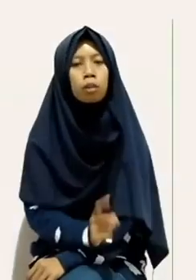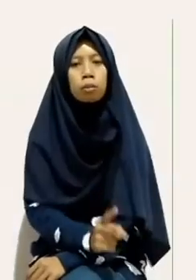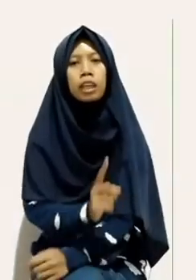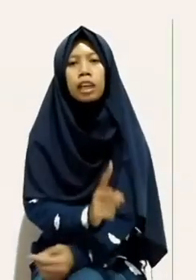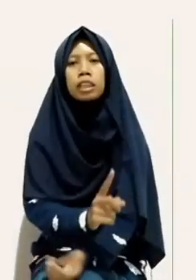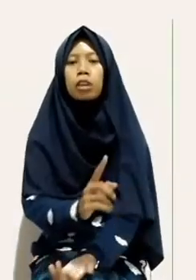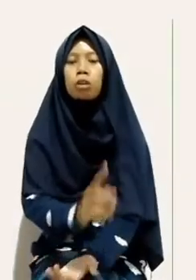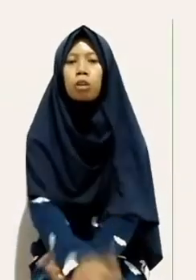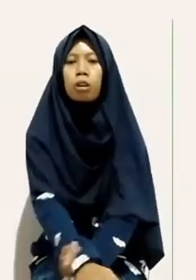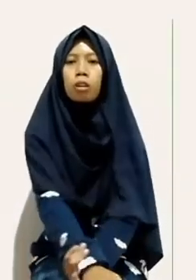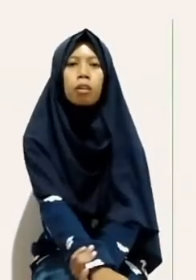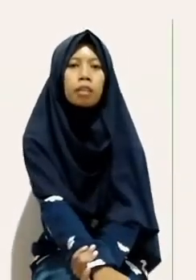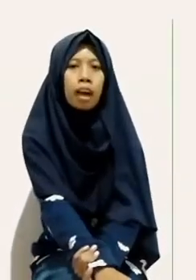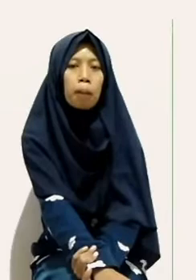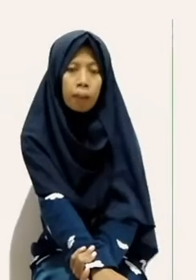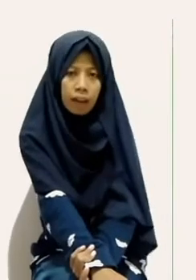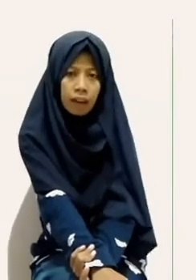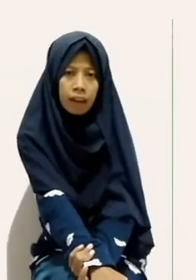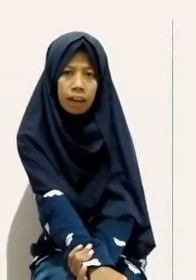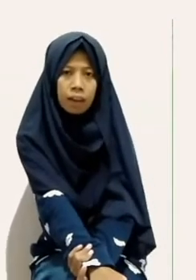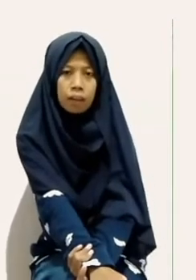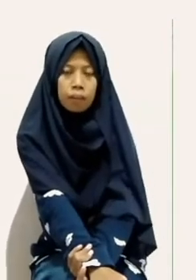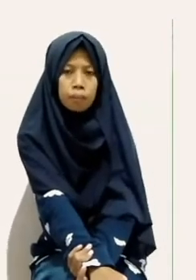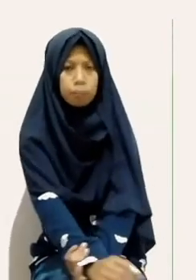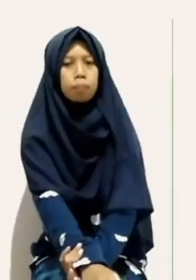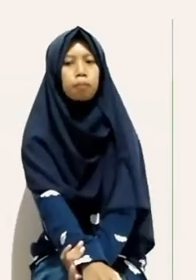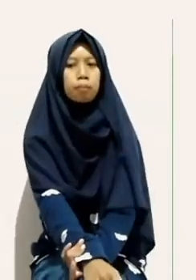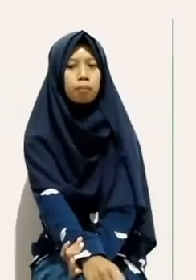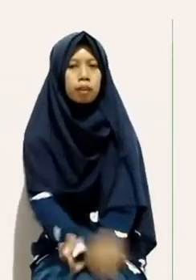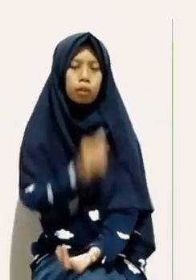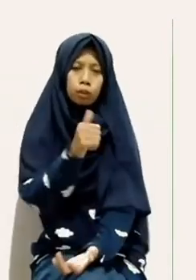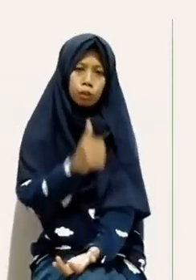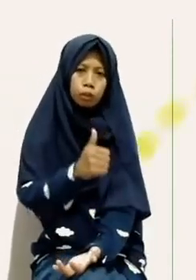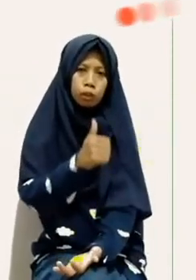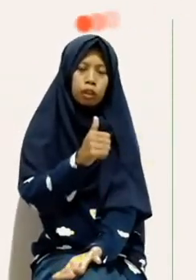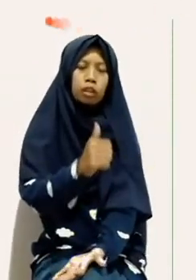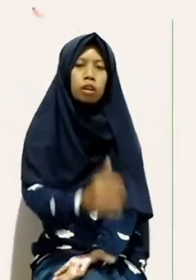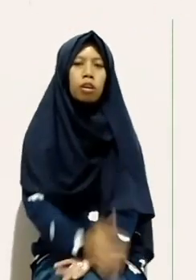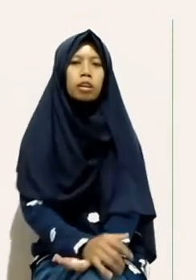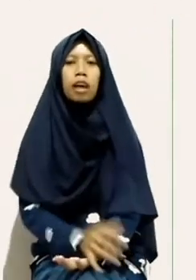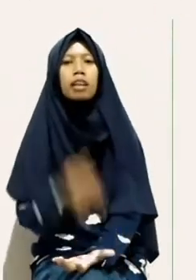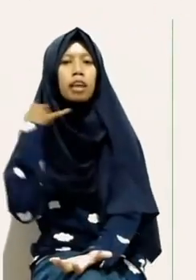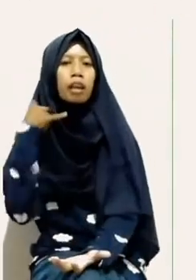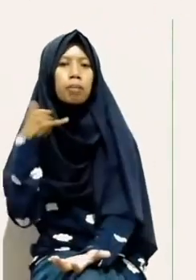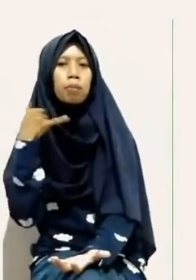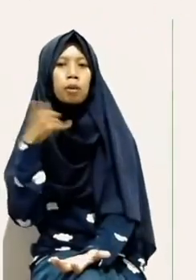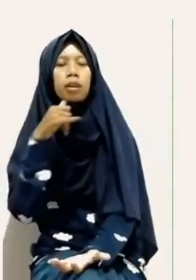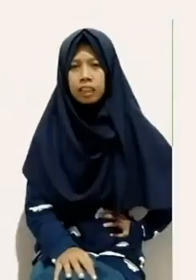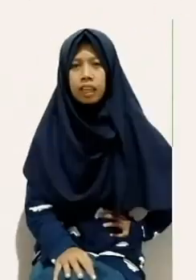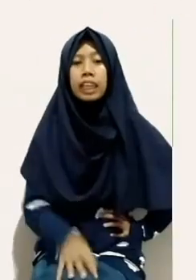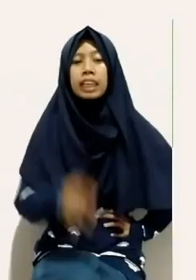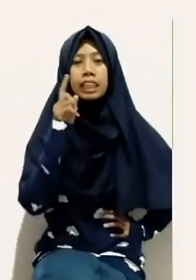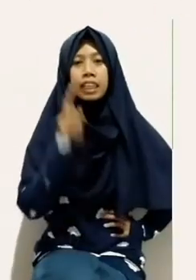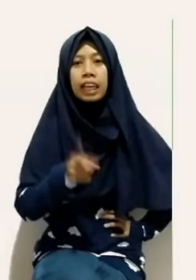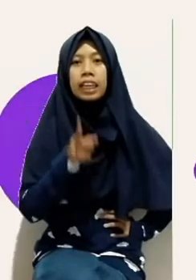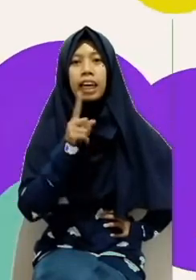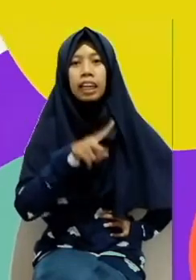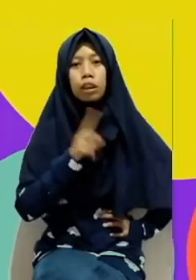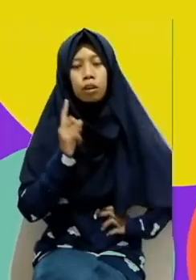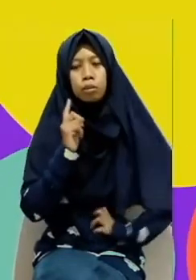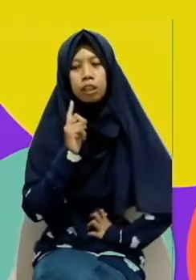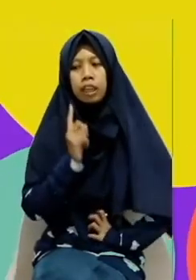alat komunikasi itu Contohnya apa hehehe betul contohnya telepon dan